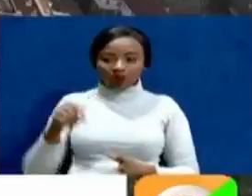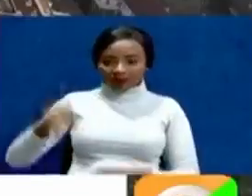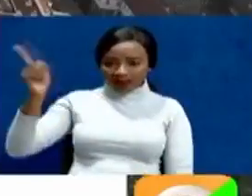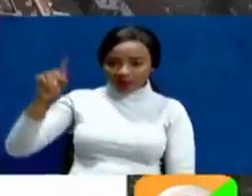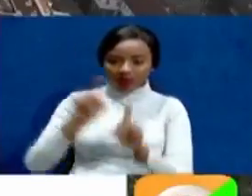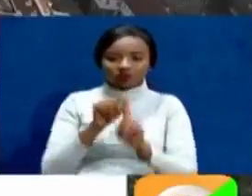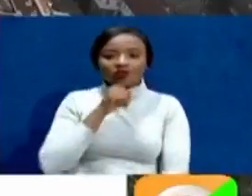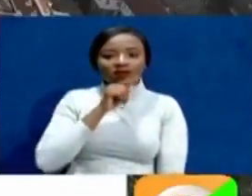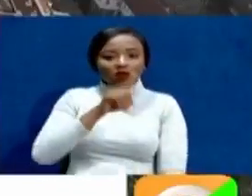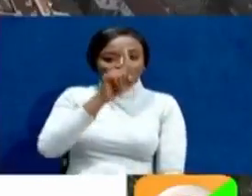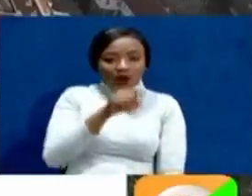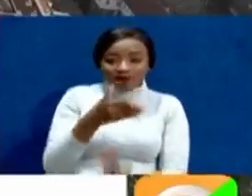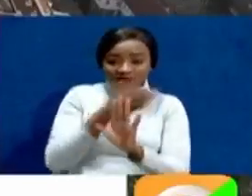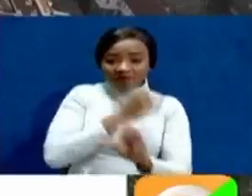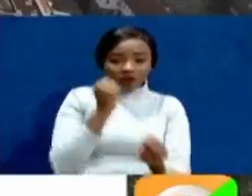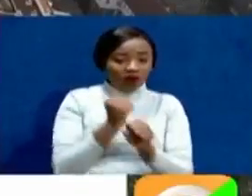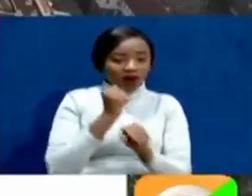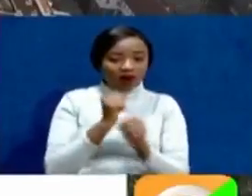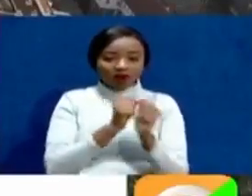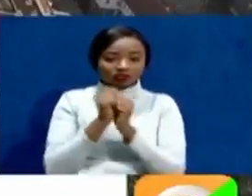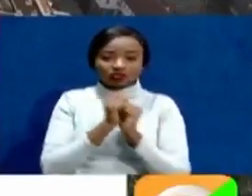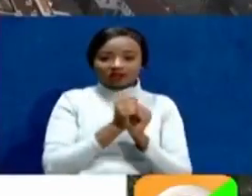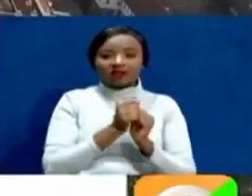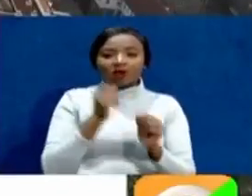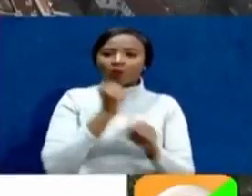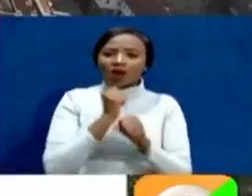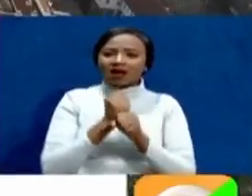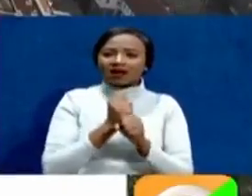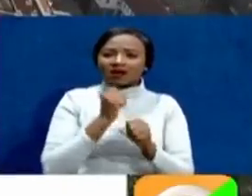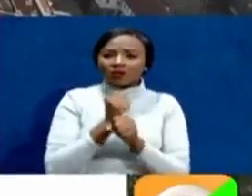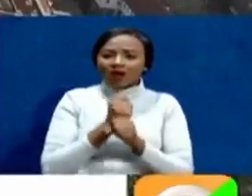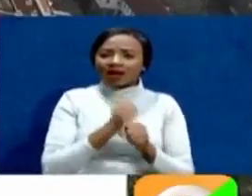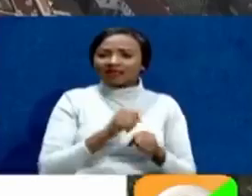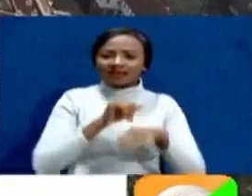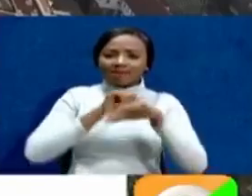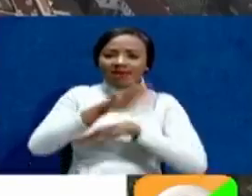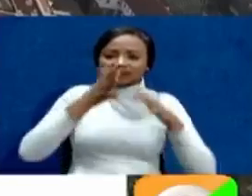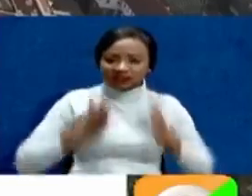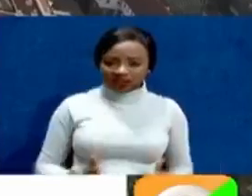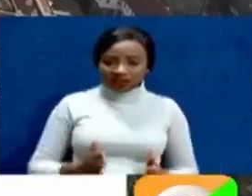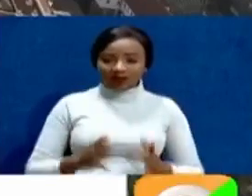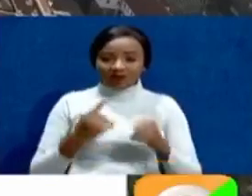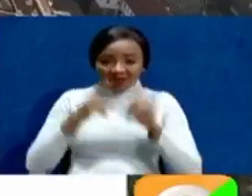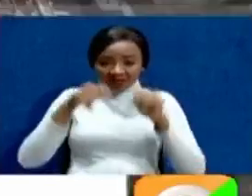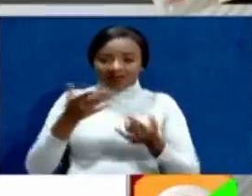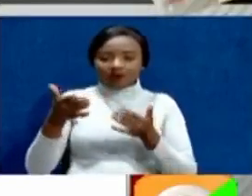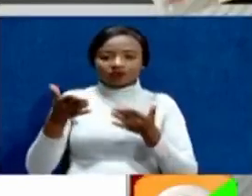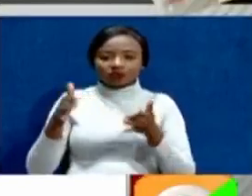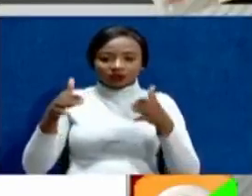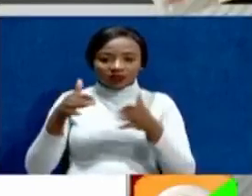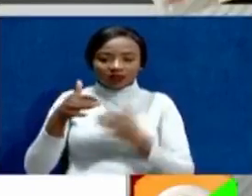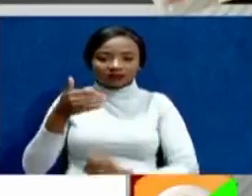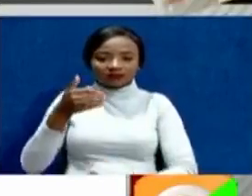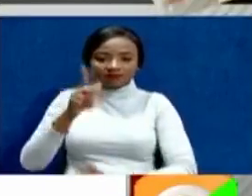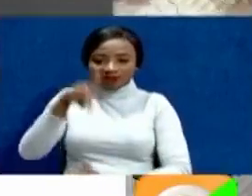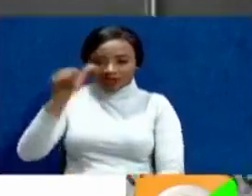mwanamume mmoja aliyewahi kuhudumu kama wakala wa kutuma na kupokea pesa kwa njia ya simu na sasa ni msaidizi wa Rigathi.